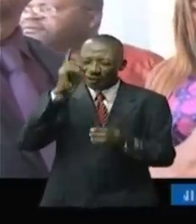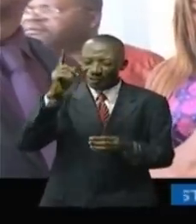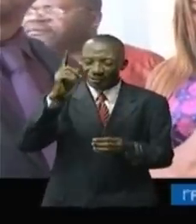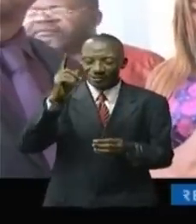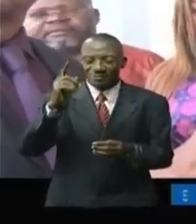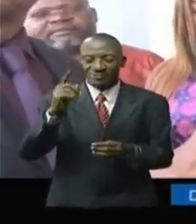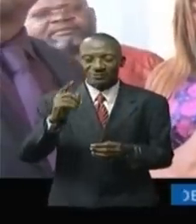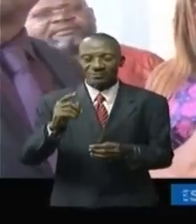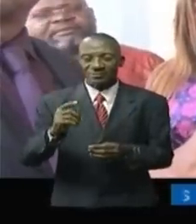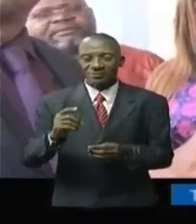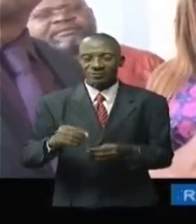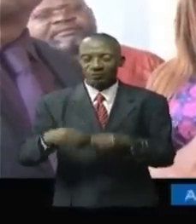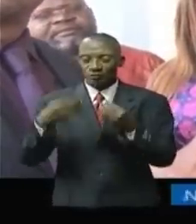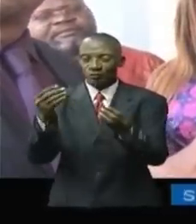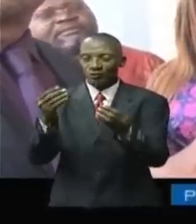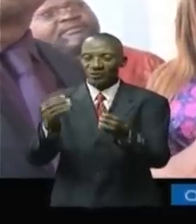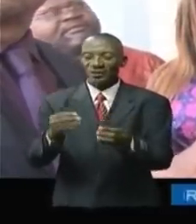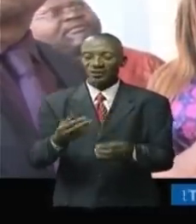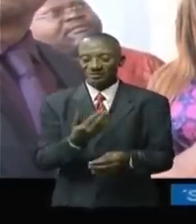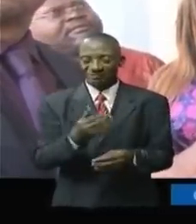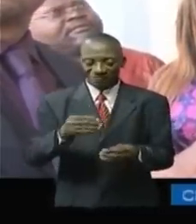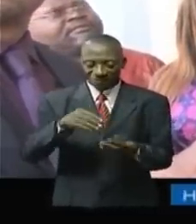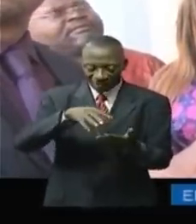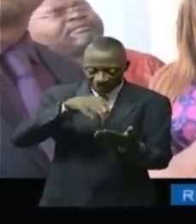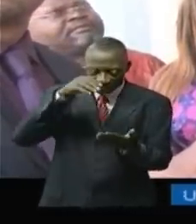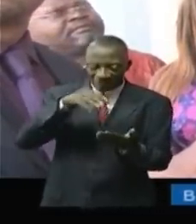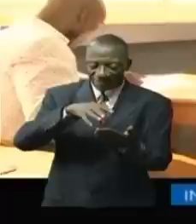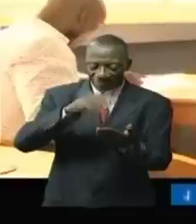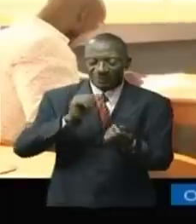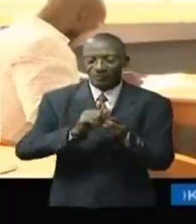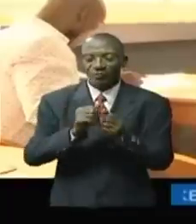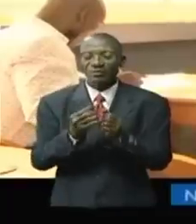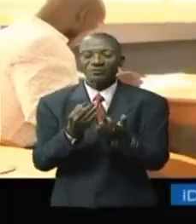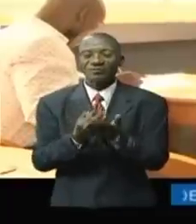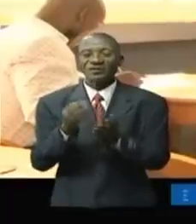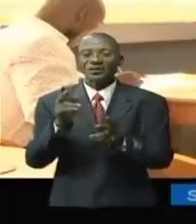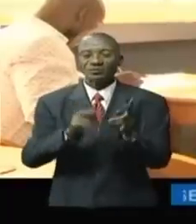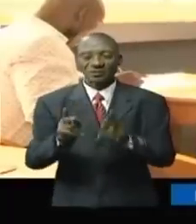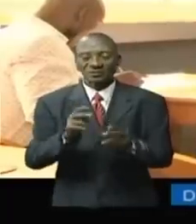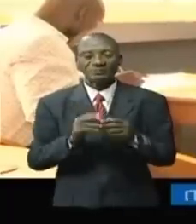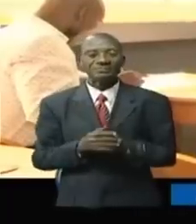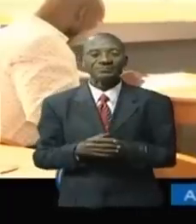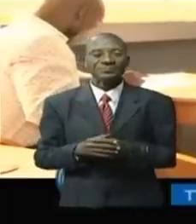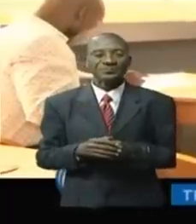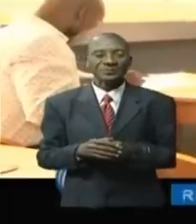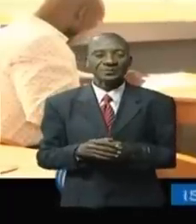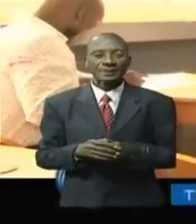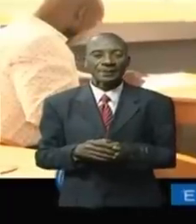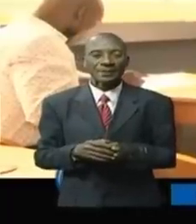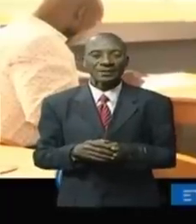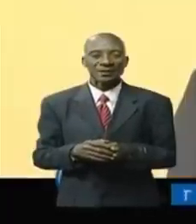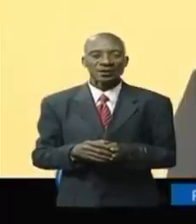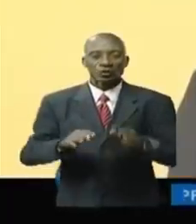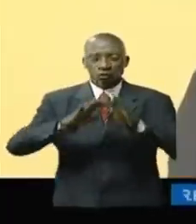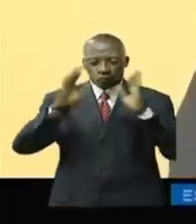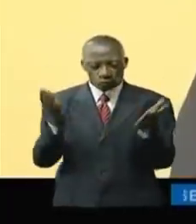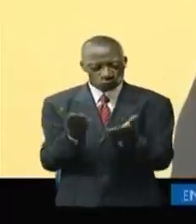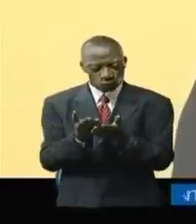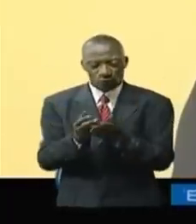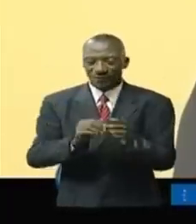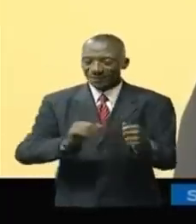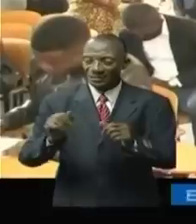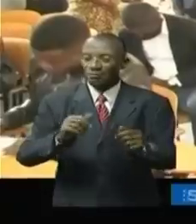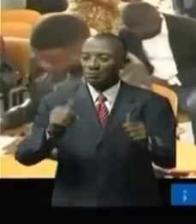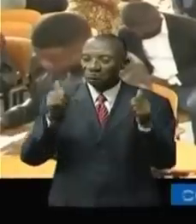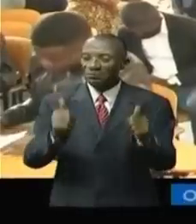publiques, à l'instar de l'école des trésors en France. Aux dernières nouvelles, tout s'est déroulé dans un climat bon enfant.